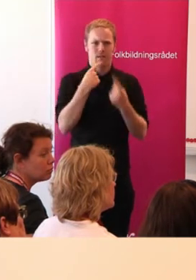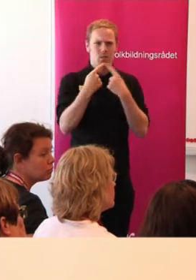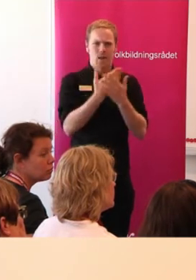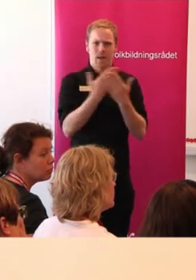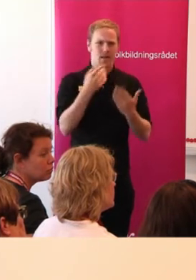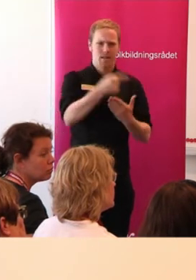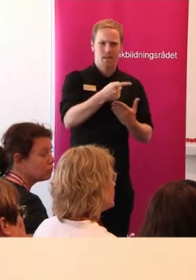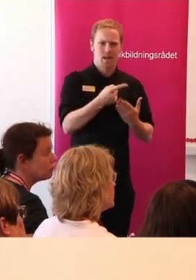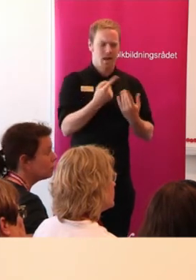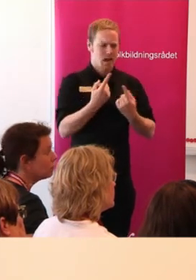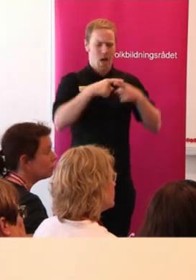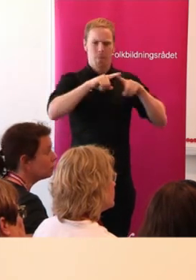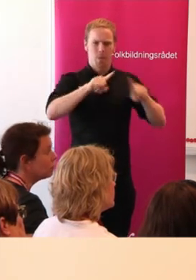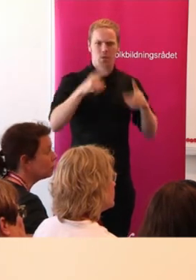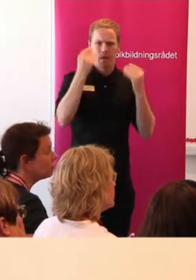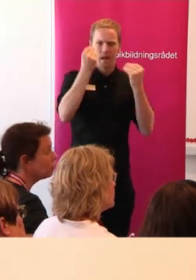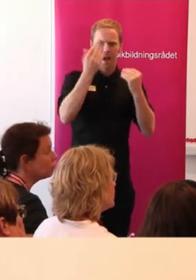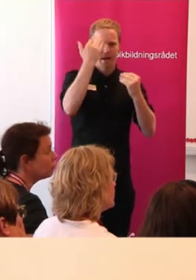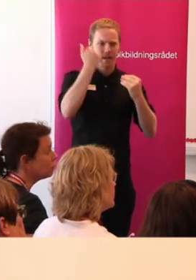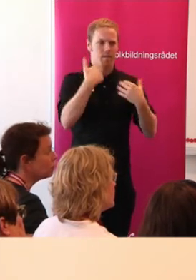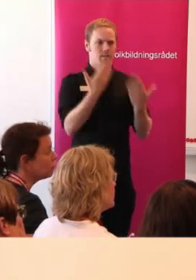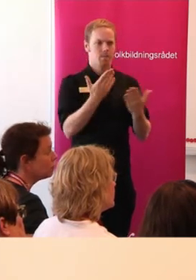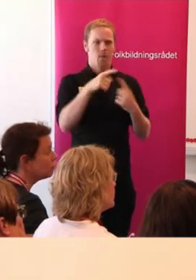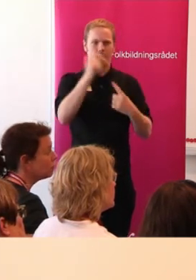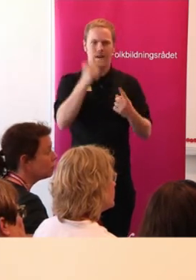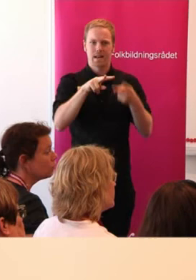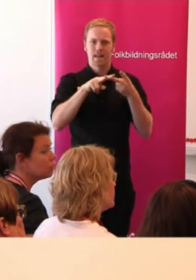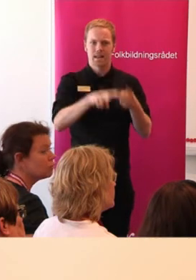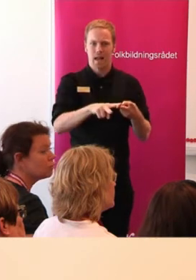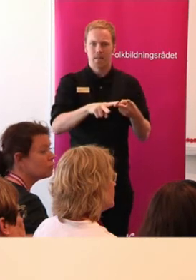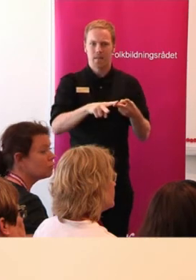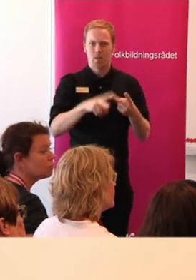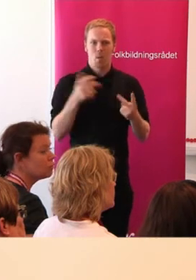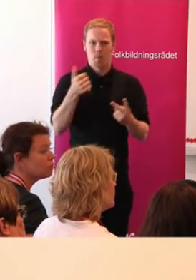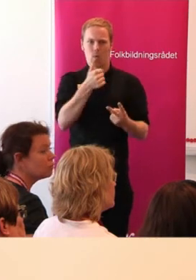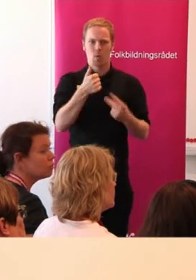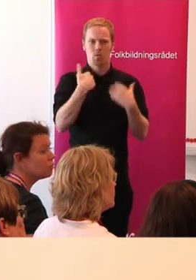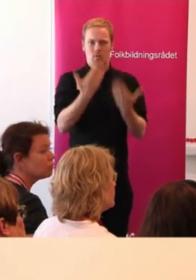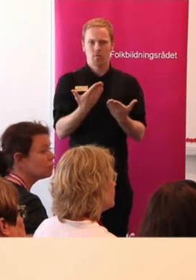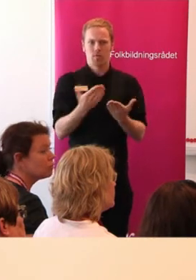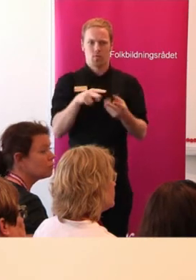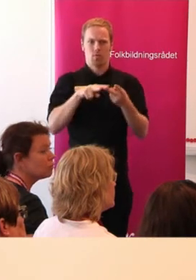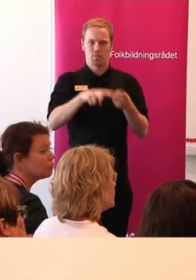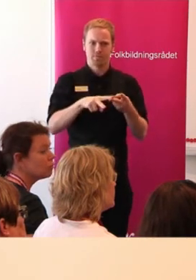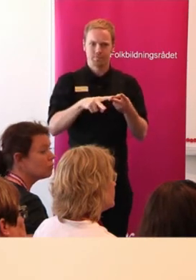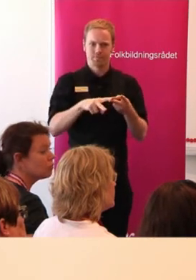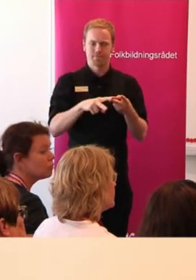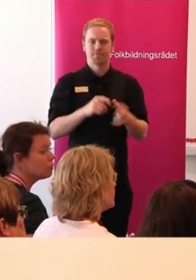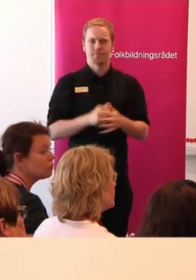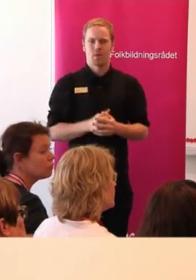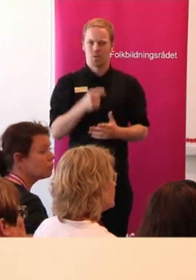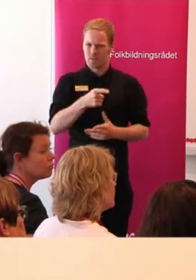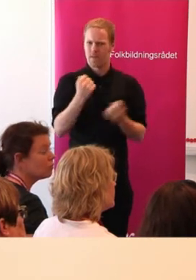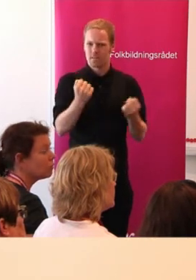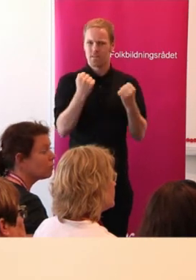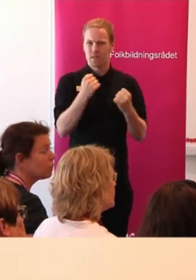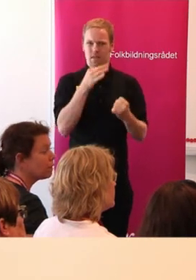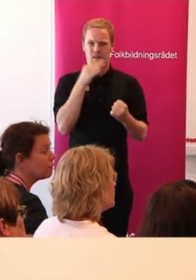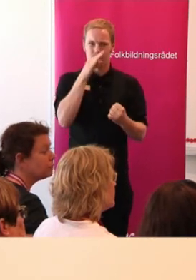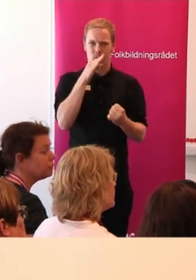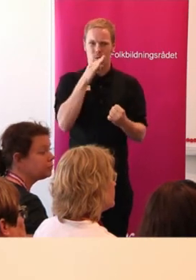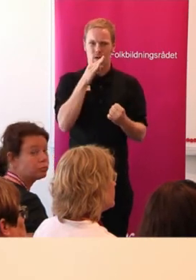välja om och behoven av att kunna göra det. Med tanke på hur viktig den frågan är just för att